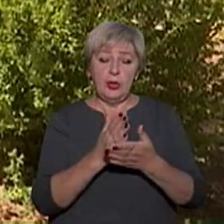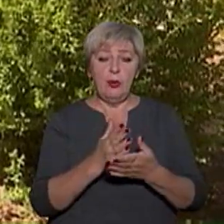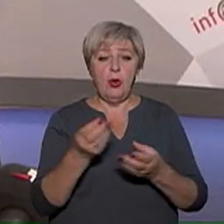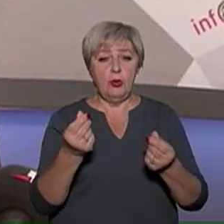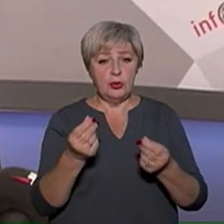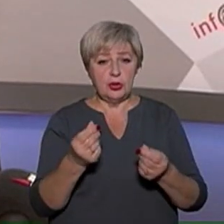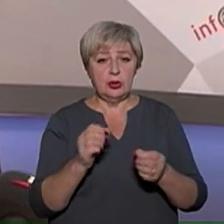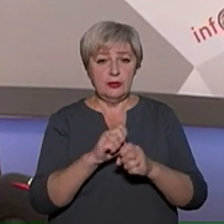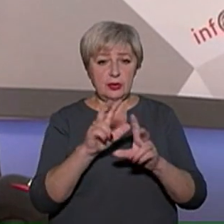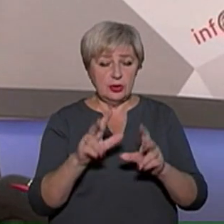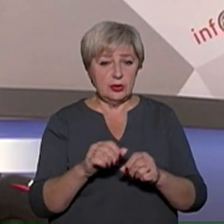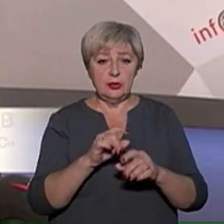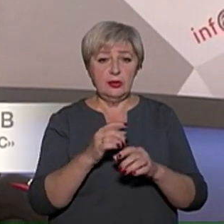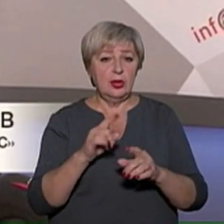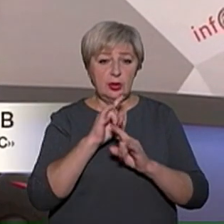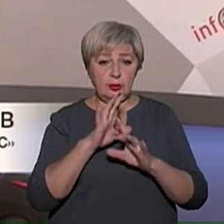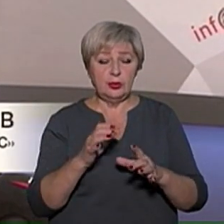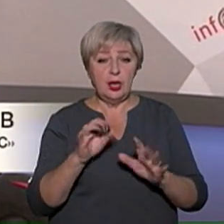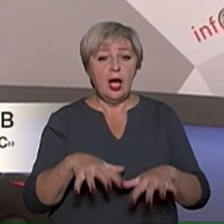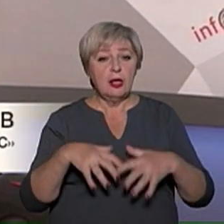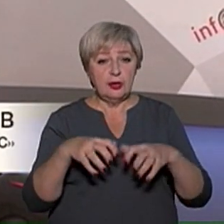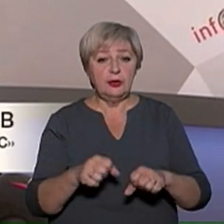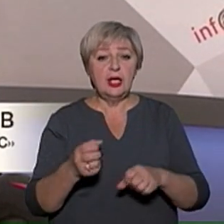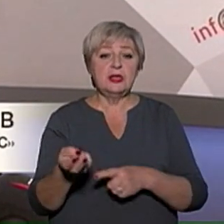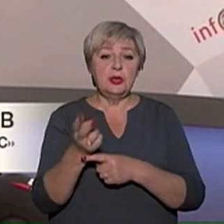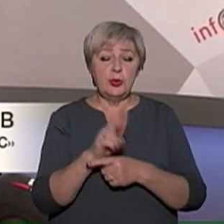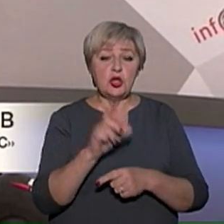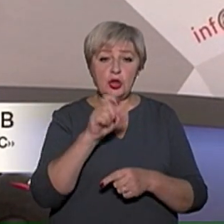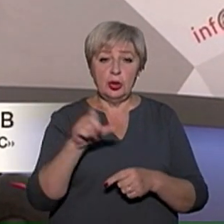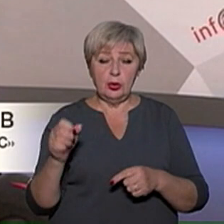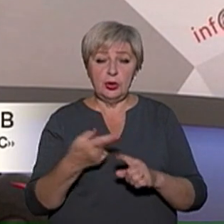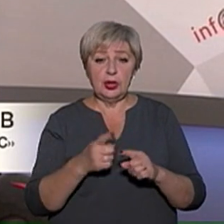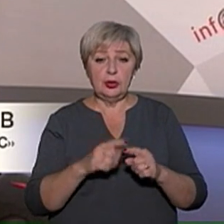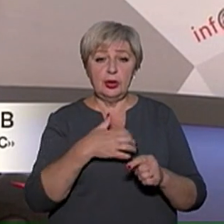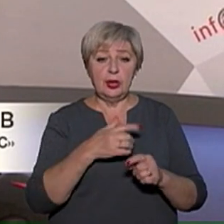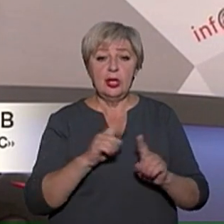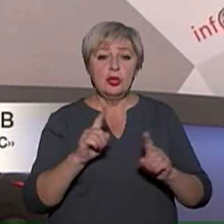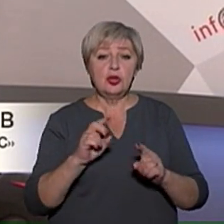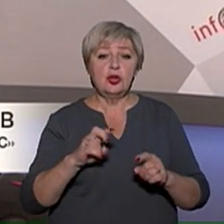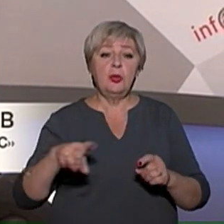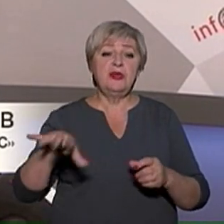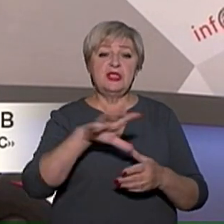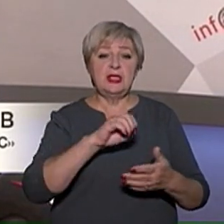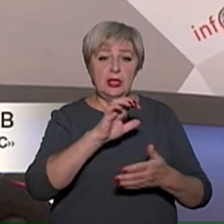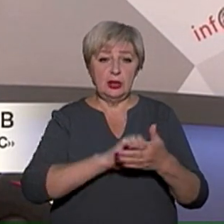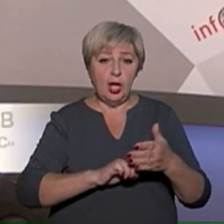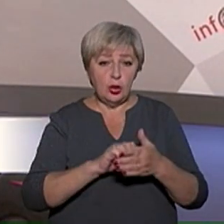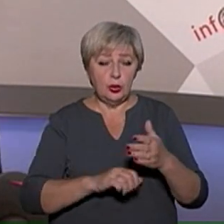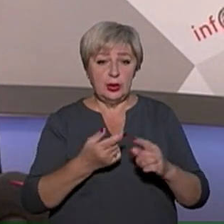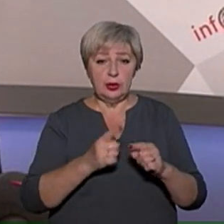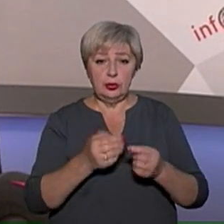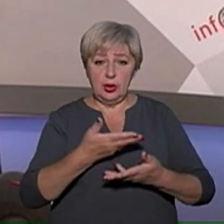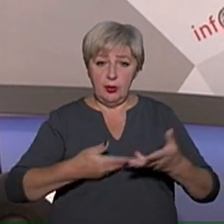буде. К власті прийшли люди, які хотят, чтобы все налоги, которые мы платим, как бизнесмены,